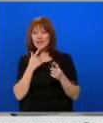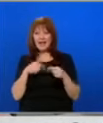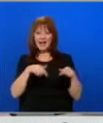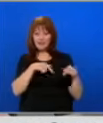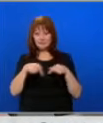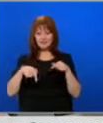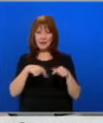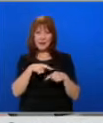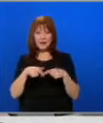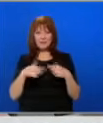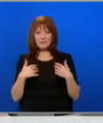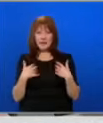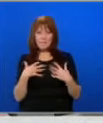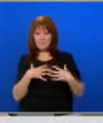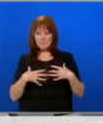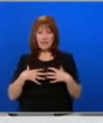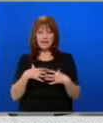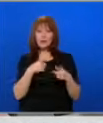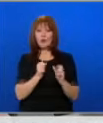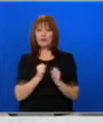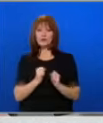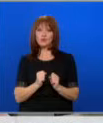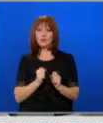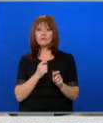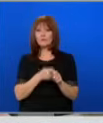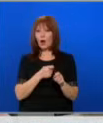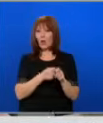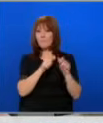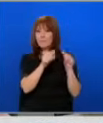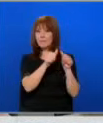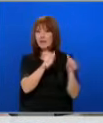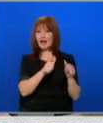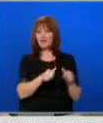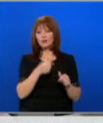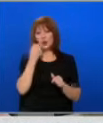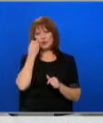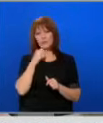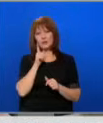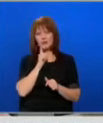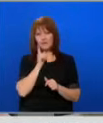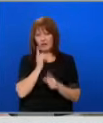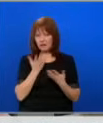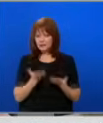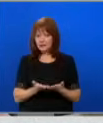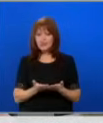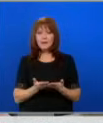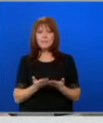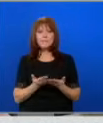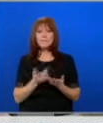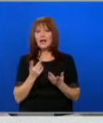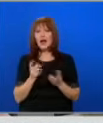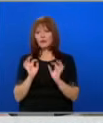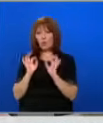досадно да си модел, честно казано. Бай Васил беше много добър човек. Никога нямаше никакви претенции, както